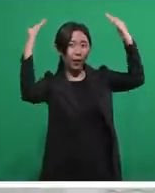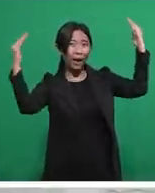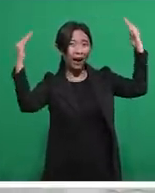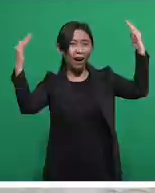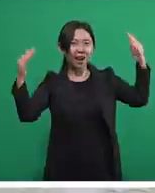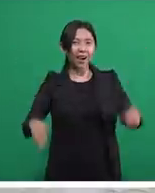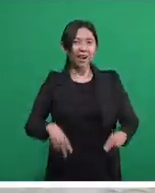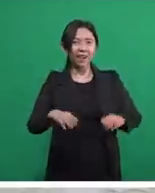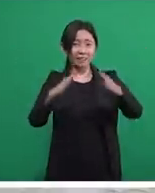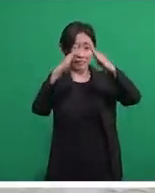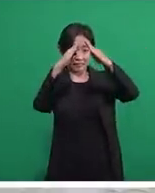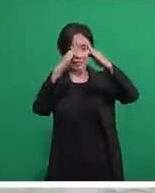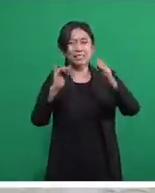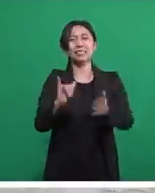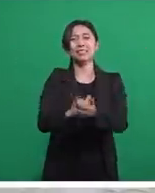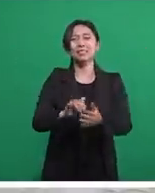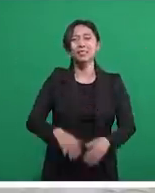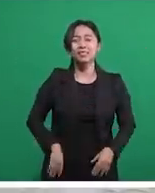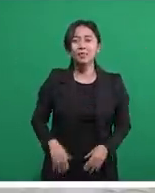bersarang dalam naungannya.